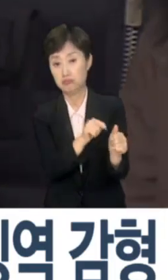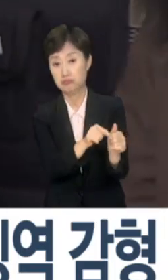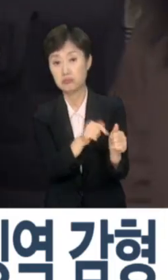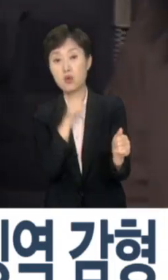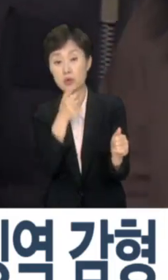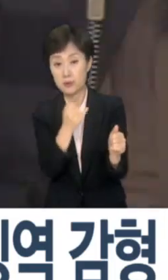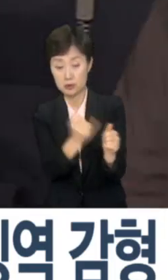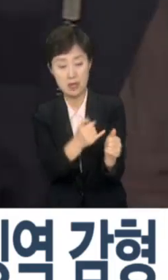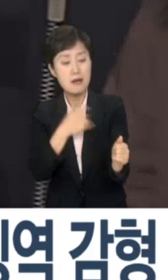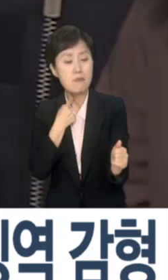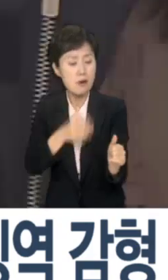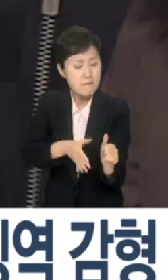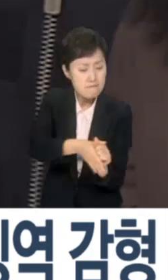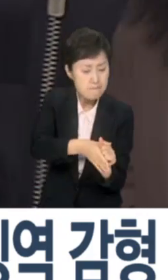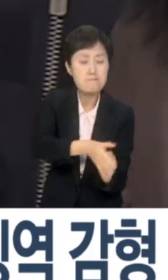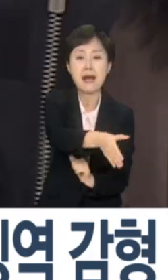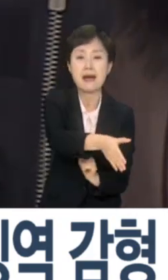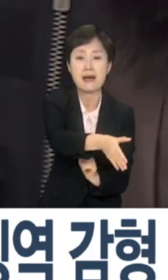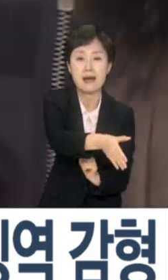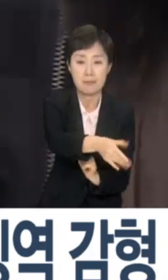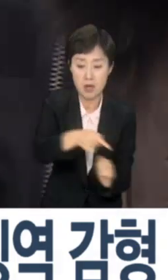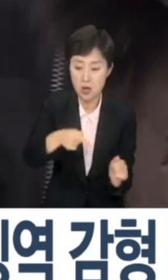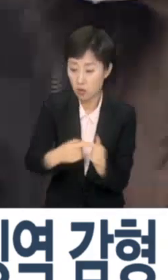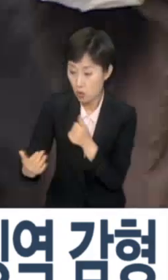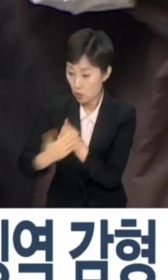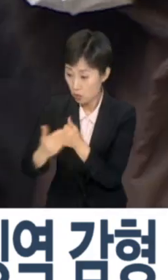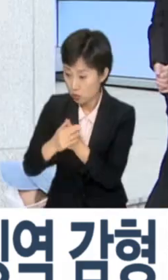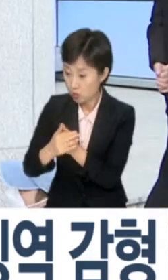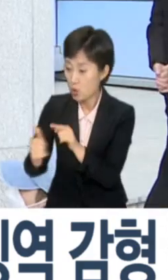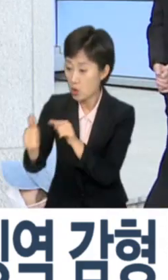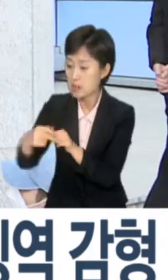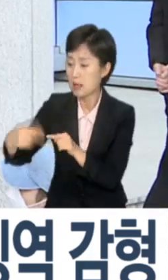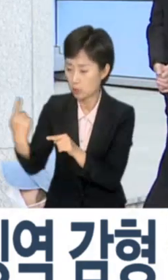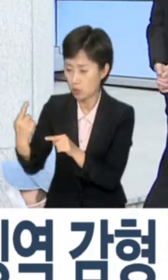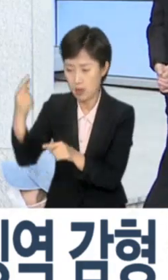50대 여성을 목졸라 살해했고 시신 6일을 도와준